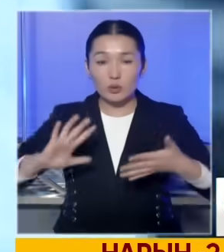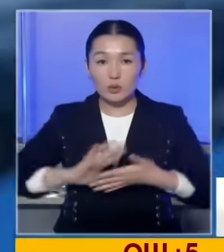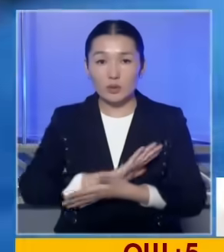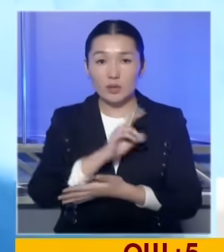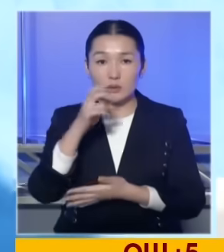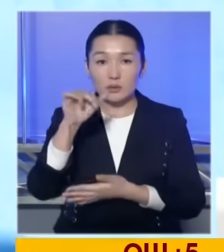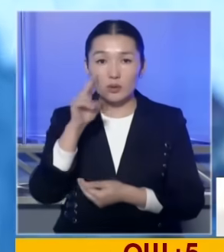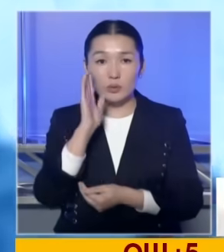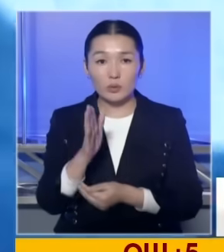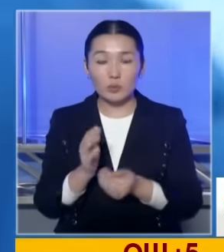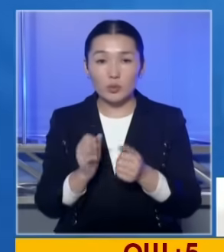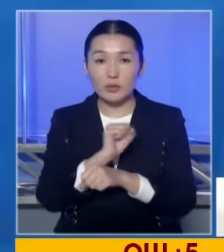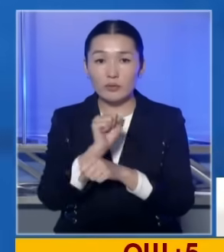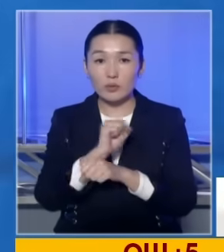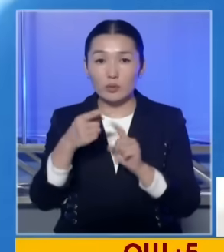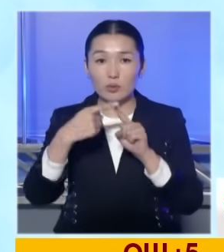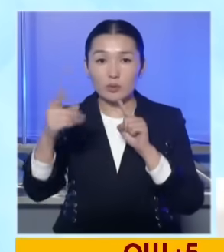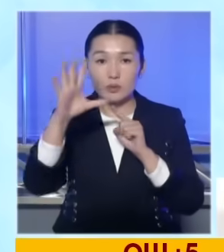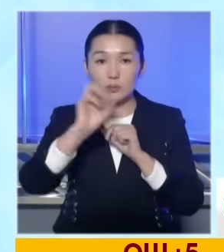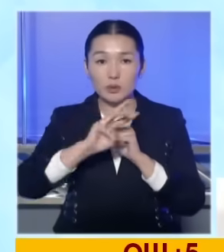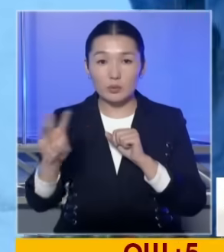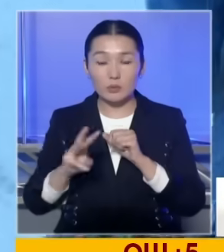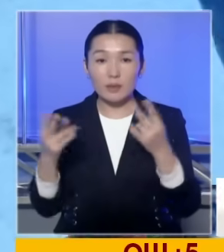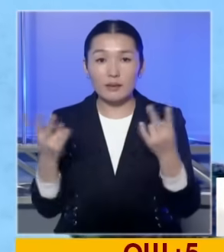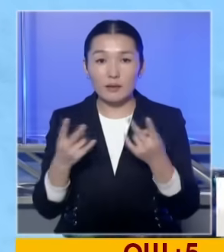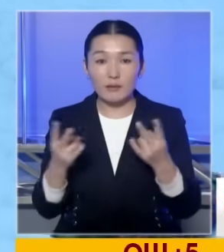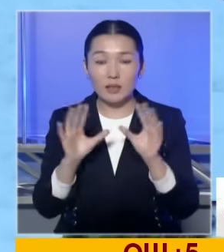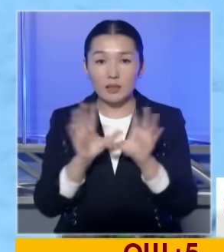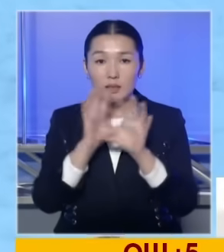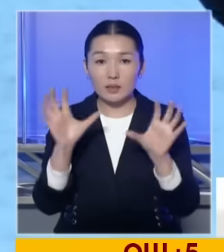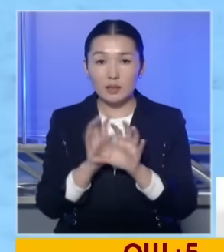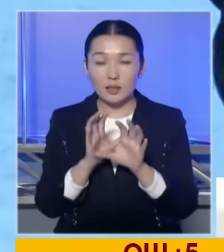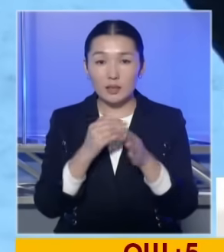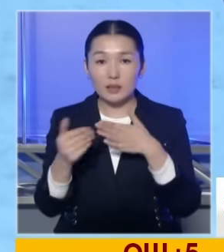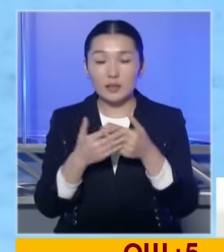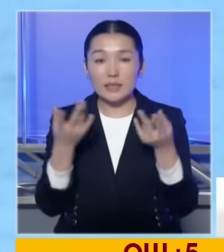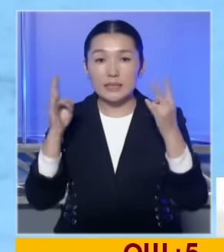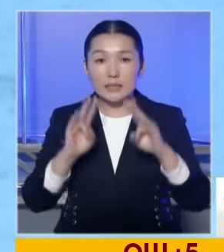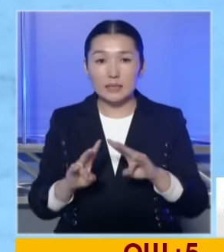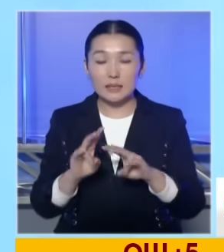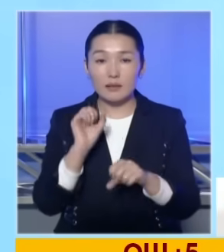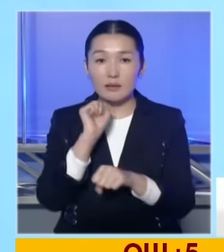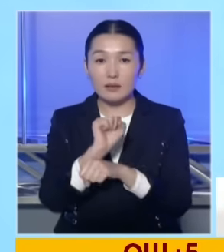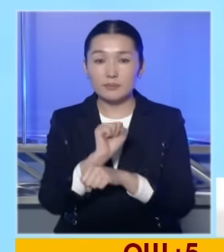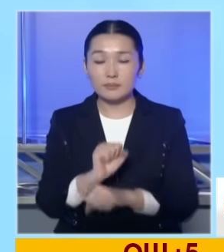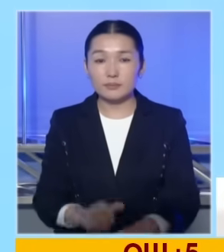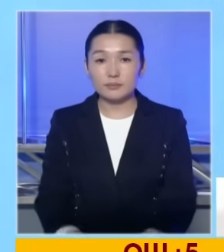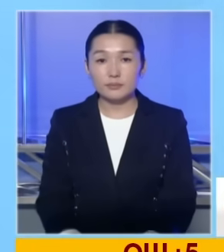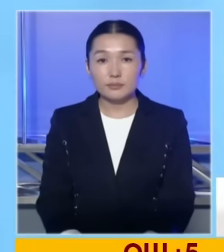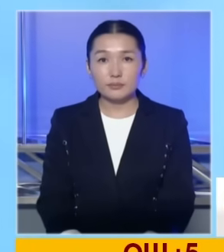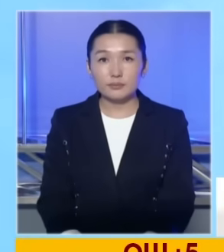тоңот. Уналардын ортосунда 500 метр аралык сакталышы керектигин, зарылчылык болбосо жолго чыкпай турууну сунуштайт.